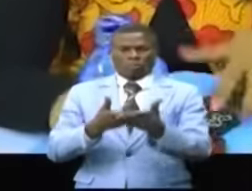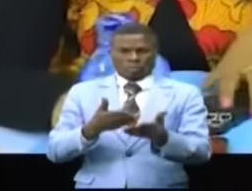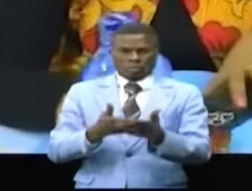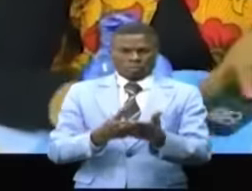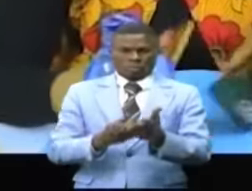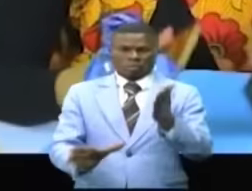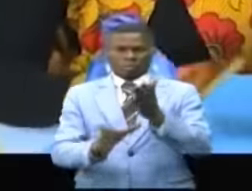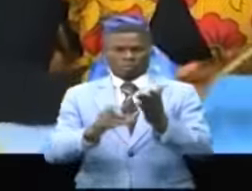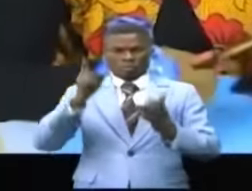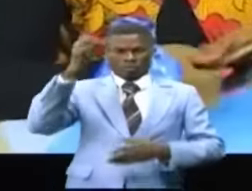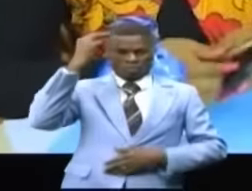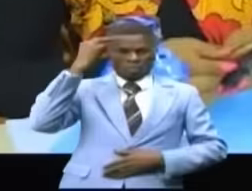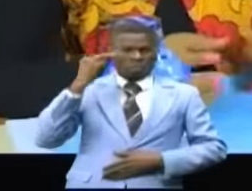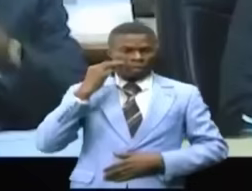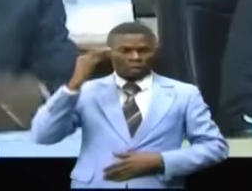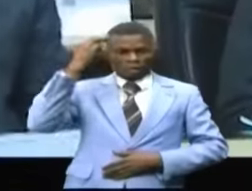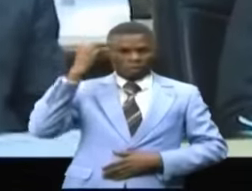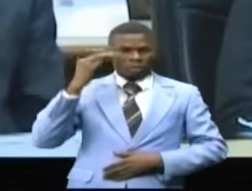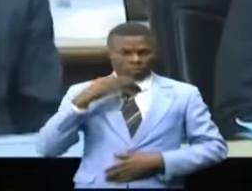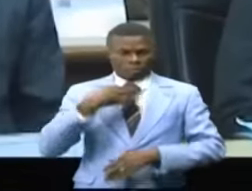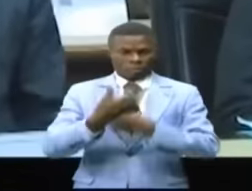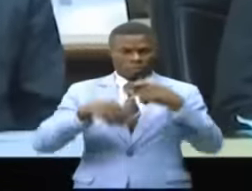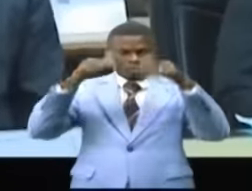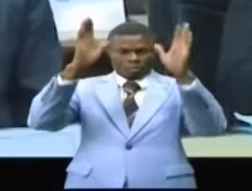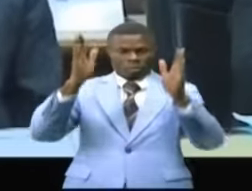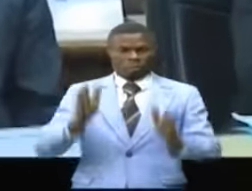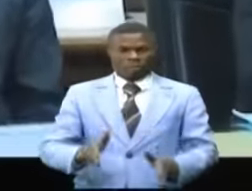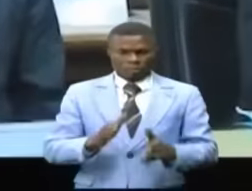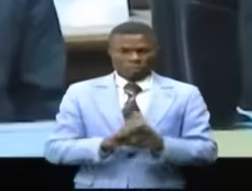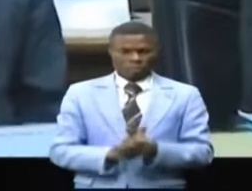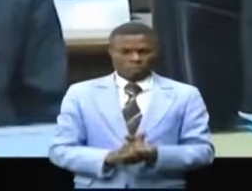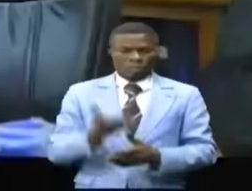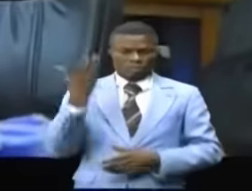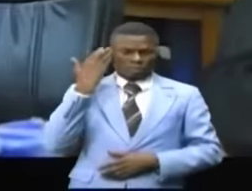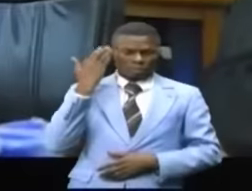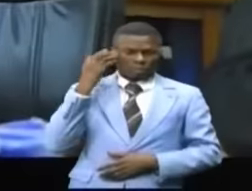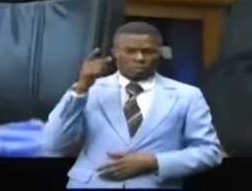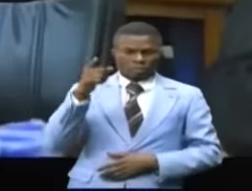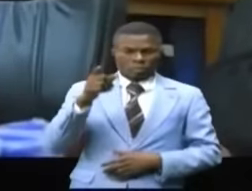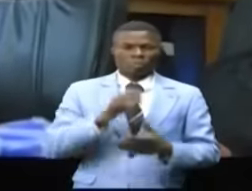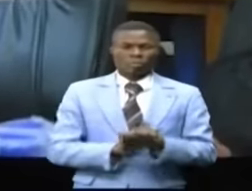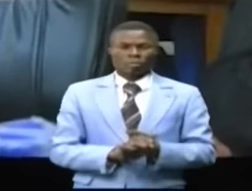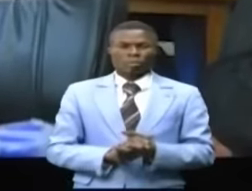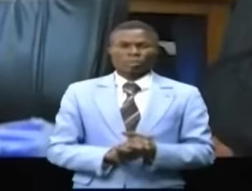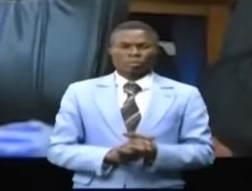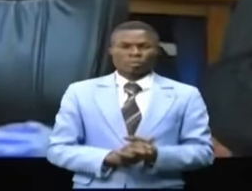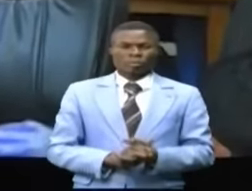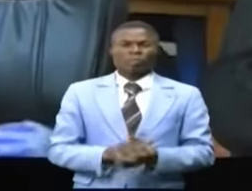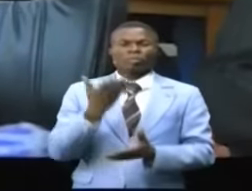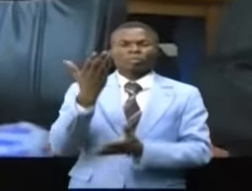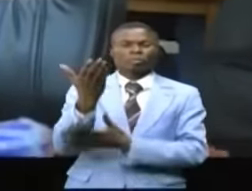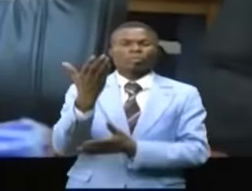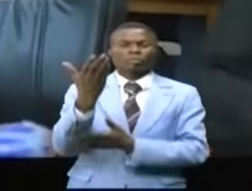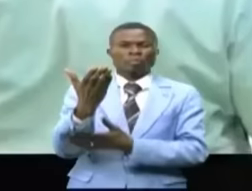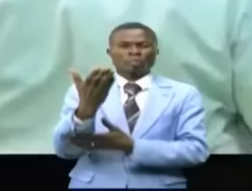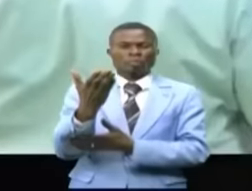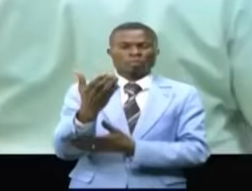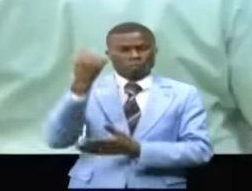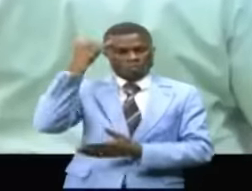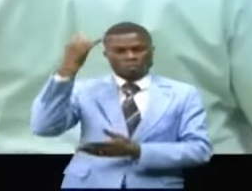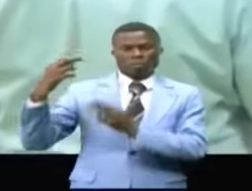Le vice-premier ministre, ministre des Affaires étrangères, Christophe Lutundula Palapenapala, a sollicité le sens